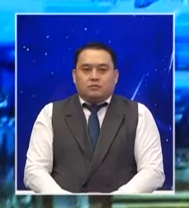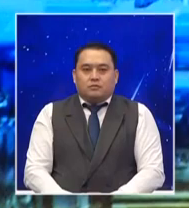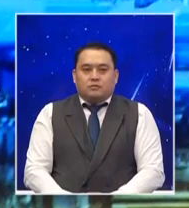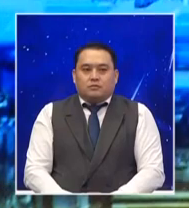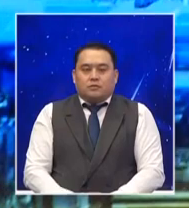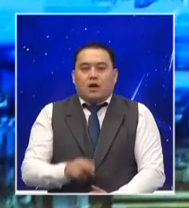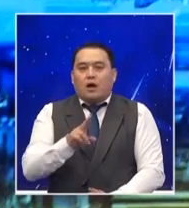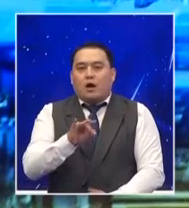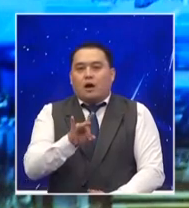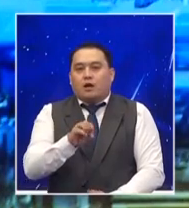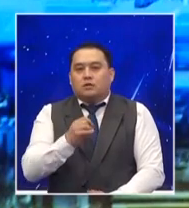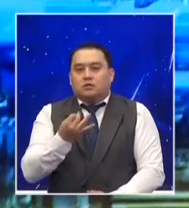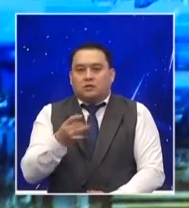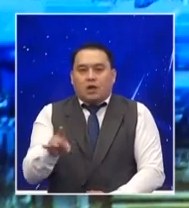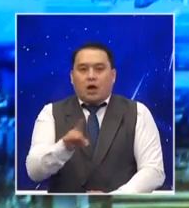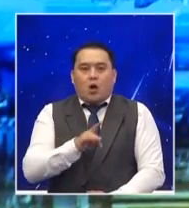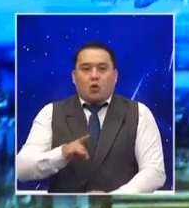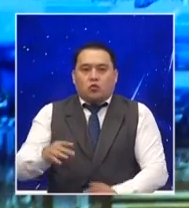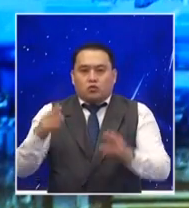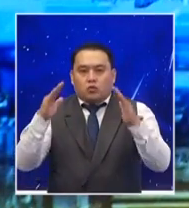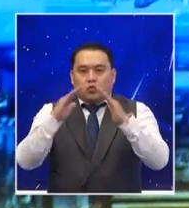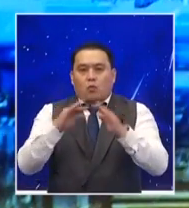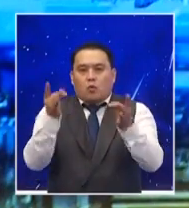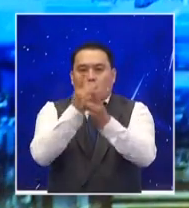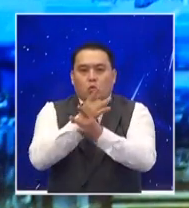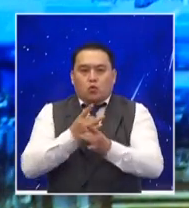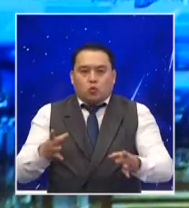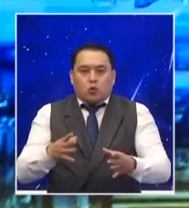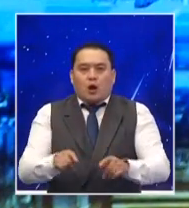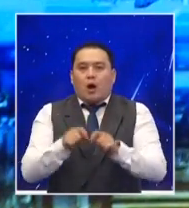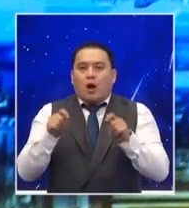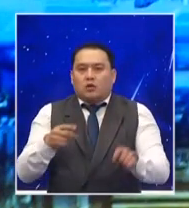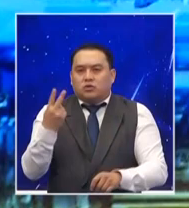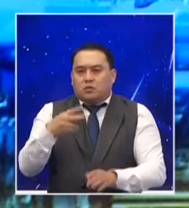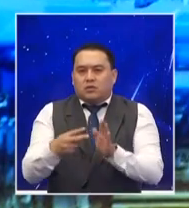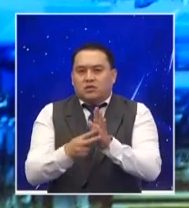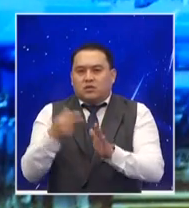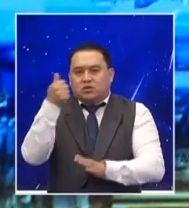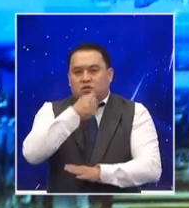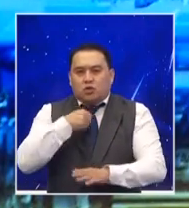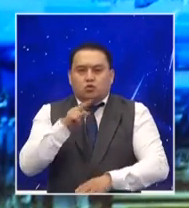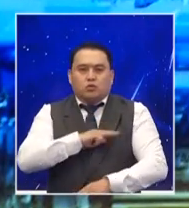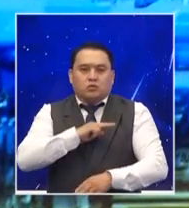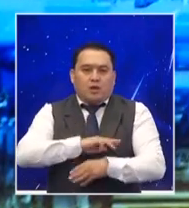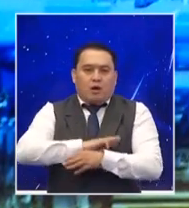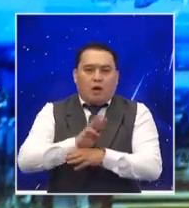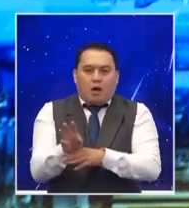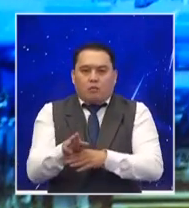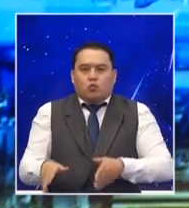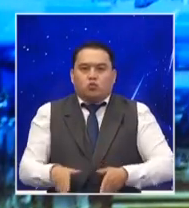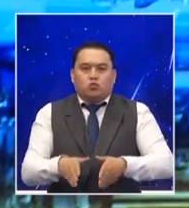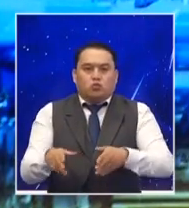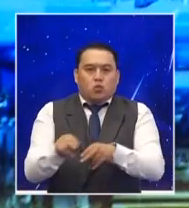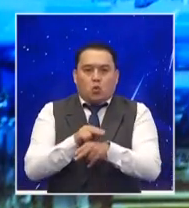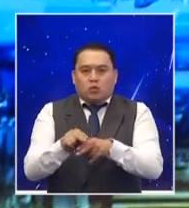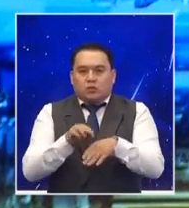Қарасай ауданының Береке ауылында мәдениет үйі ашылды. Ғимарат 28 жыл қараусыз қалған. Биыл жұмыспен қамту жол картасы аясында